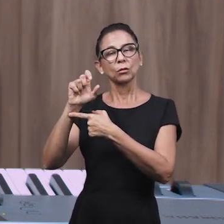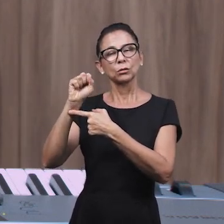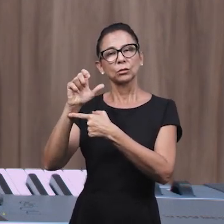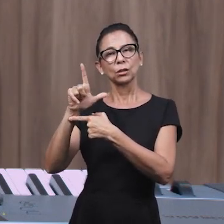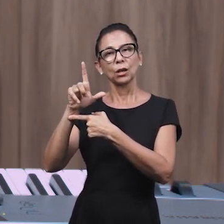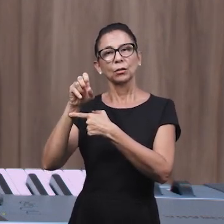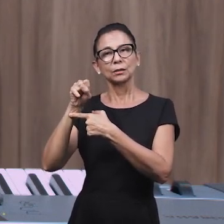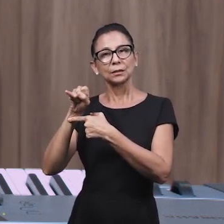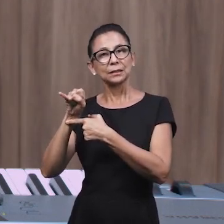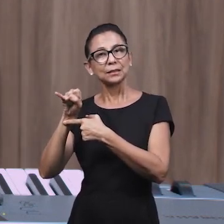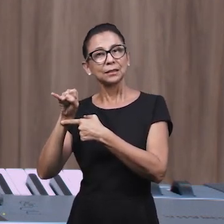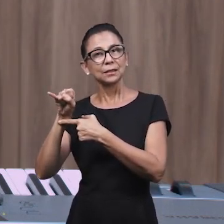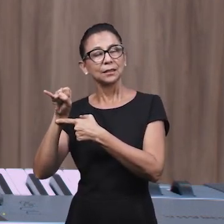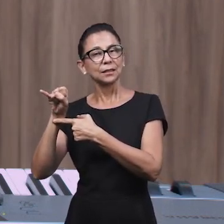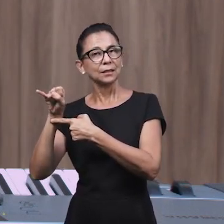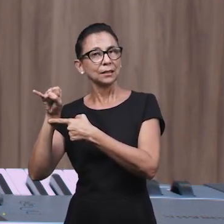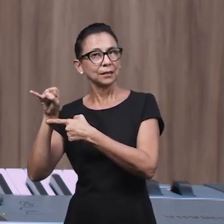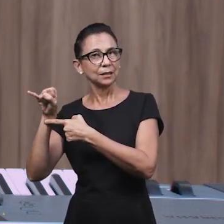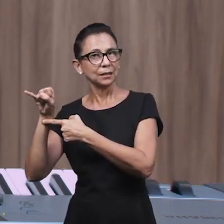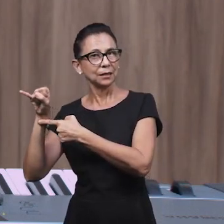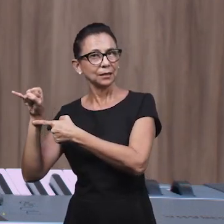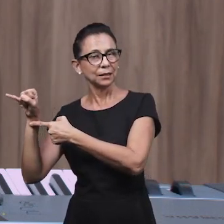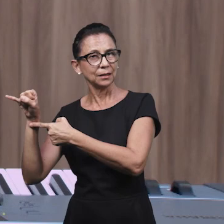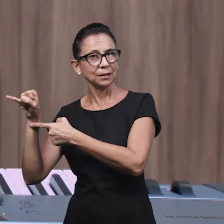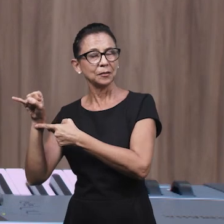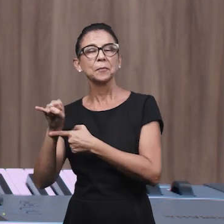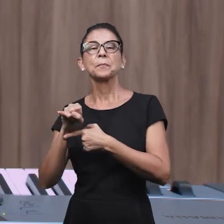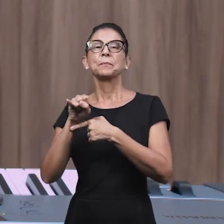Sol, Sol, Sol, Lá, Sol, Si.